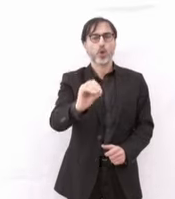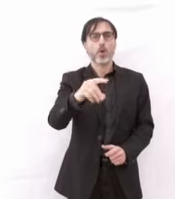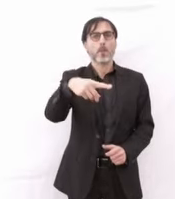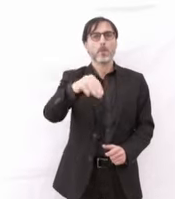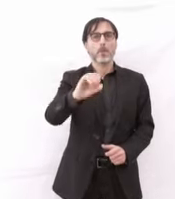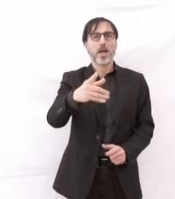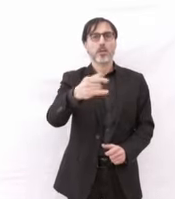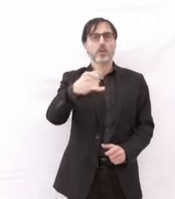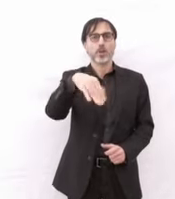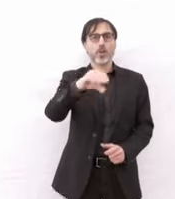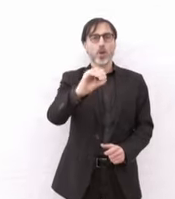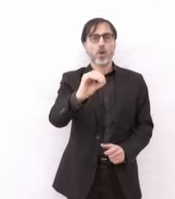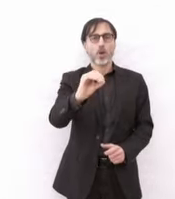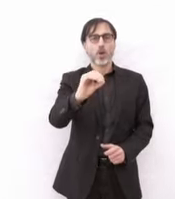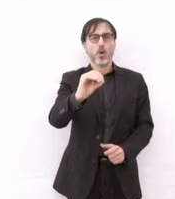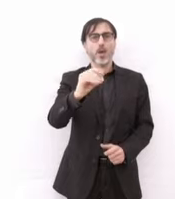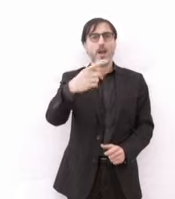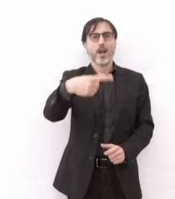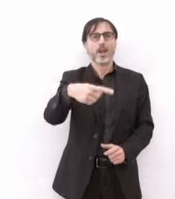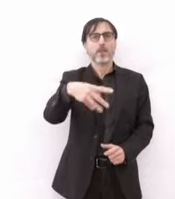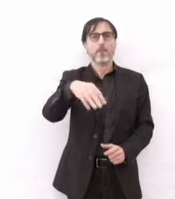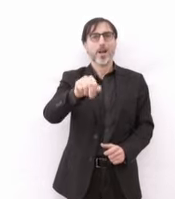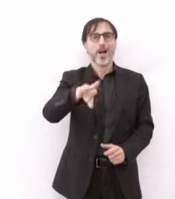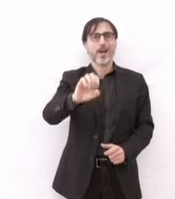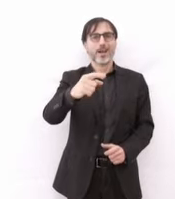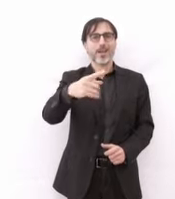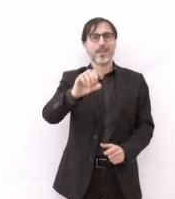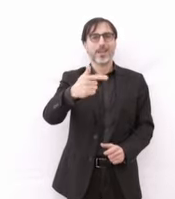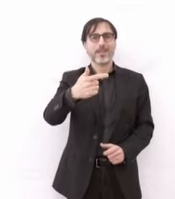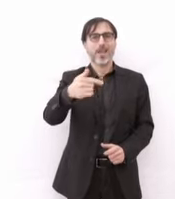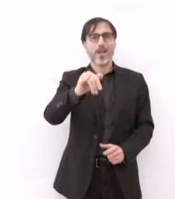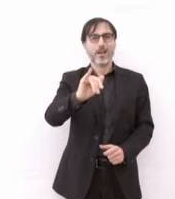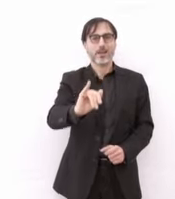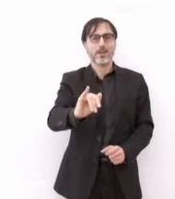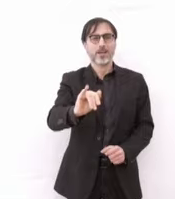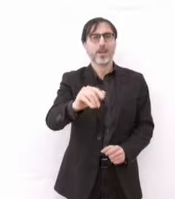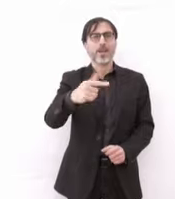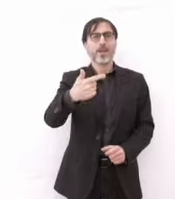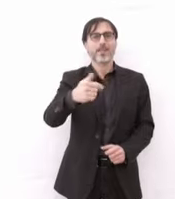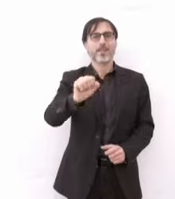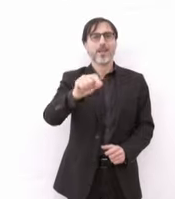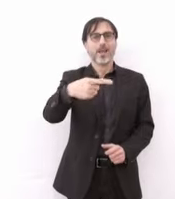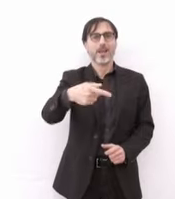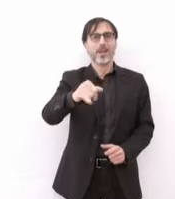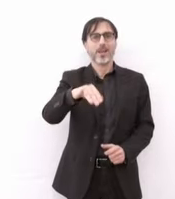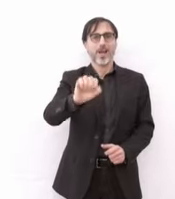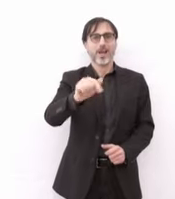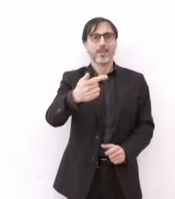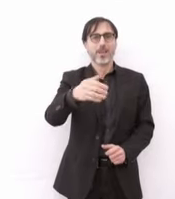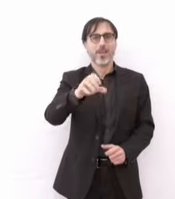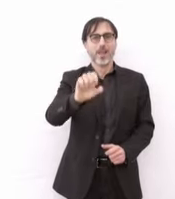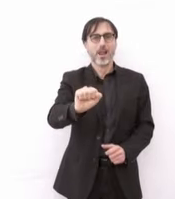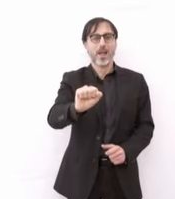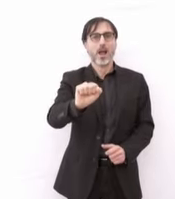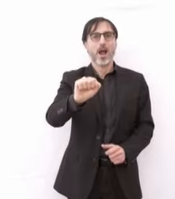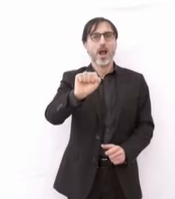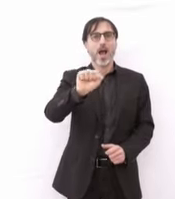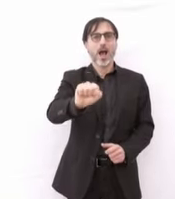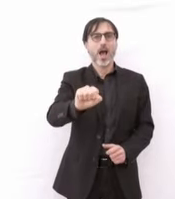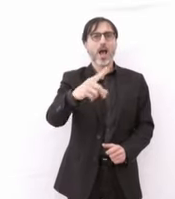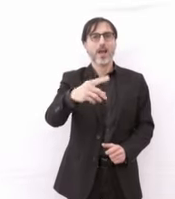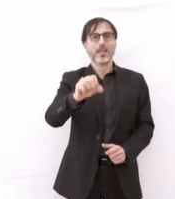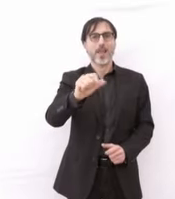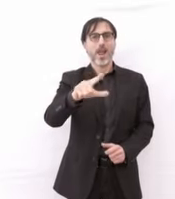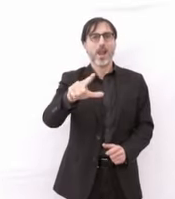Pacilio, Gaetano Marchitelli, Claudio Tagliatela, Paolino Avella,